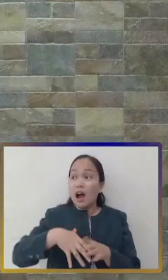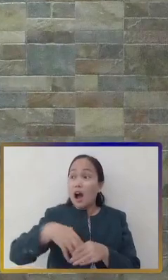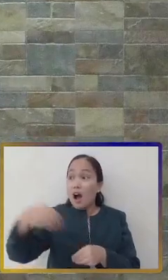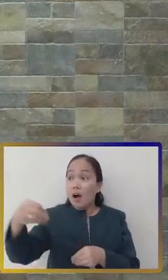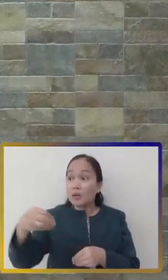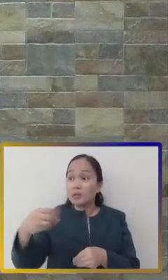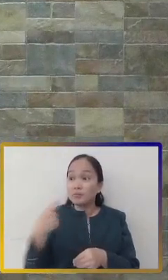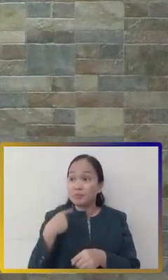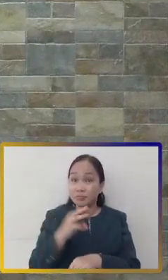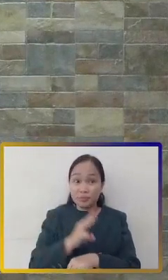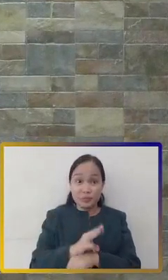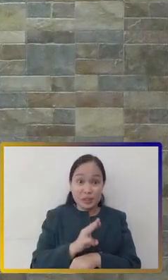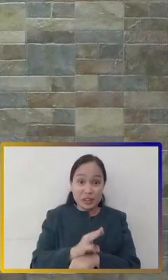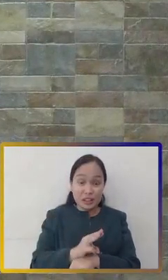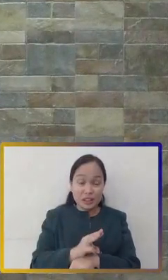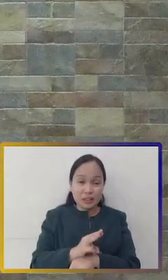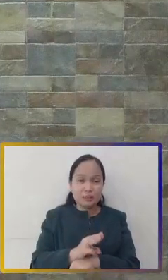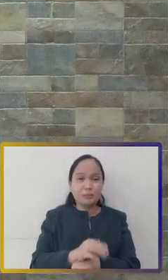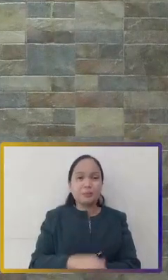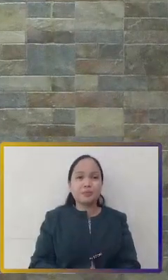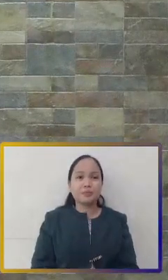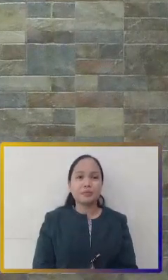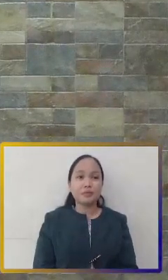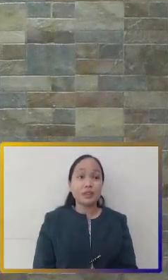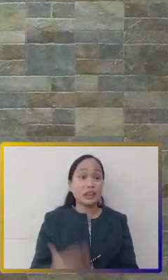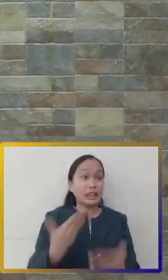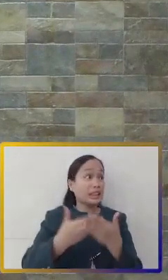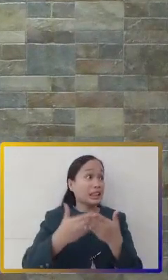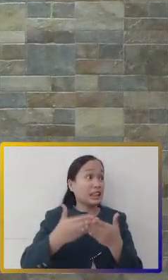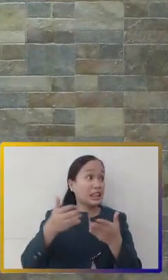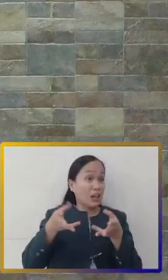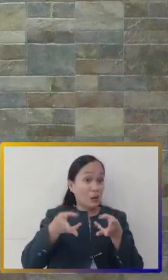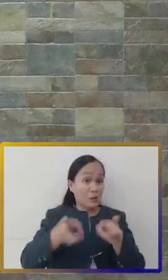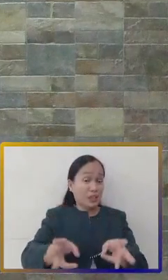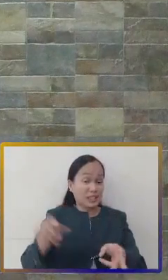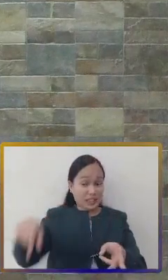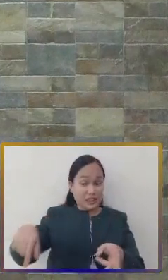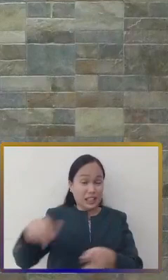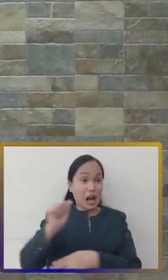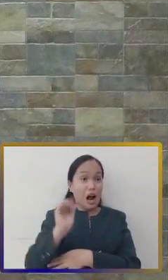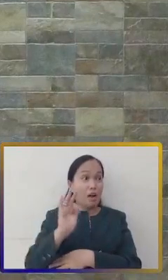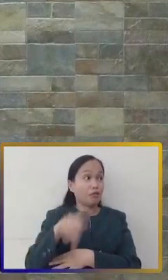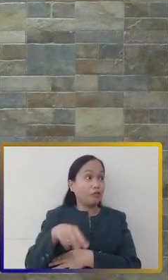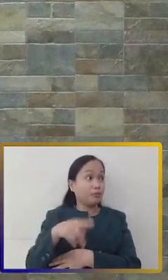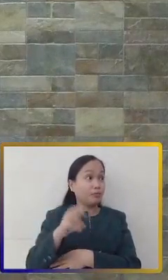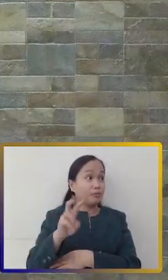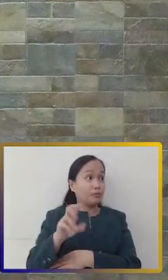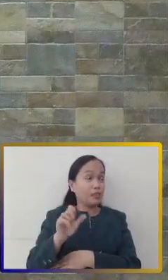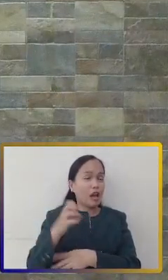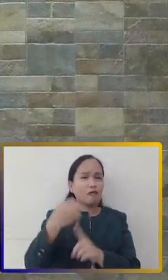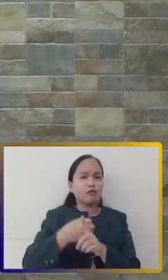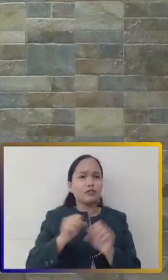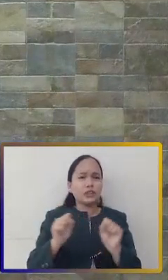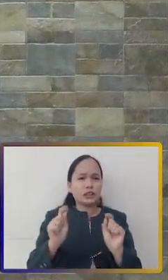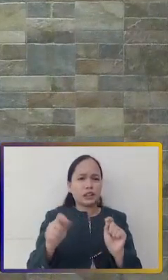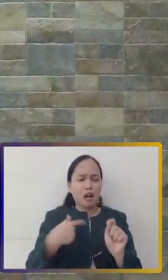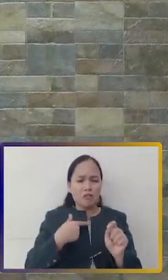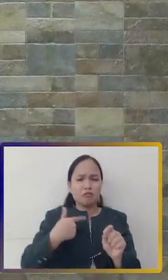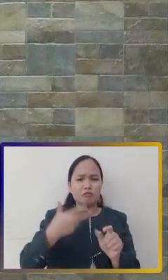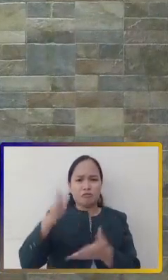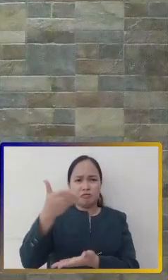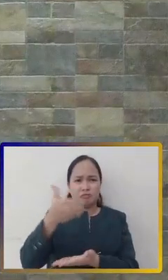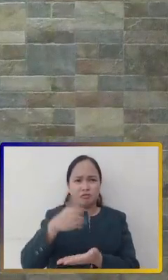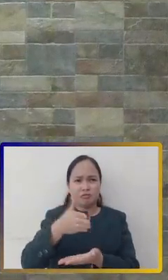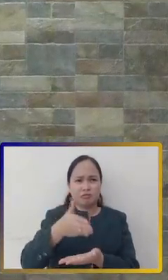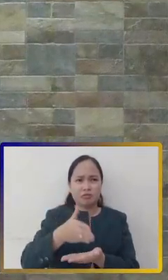na may ministries eh. You see? Diyan lang po yan sa main road. Kung napapansin nyo yan dyan minsan, every Saturday yan sila. Hindi ko rin masabi kung yan